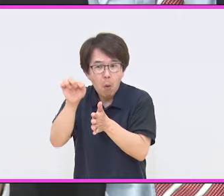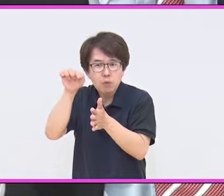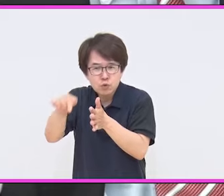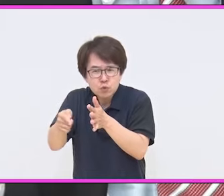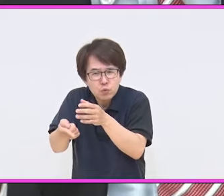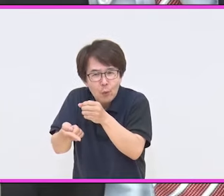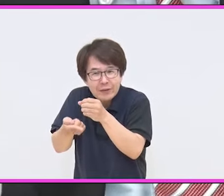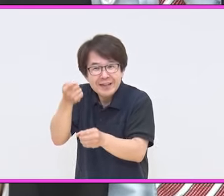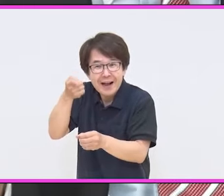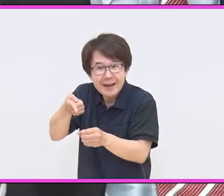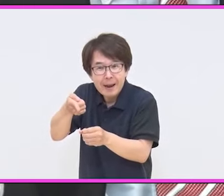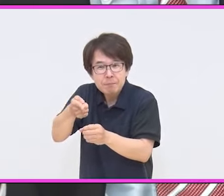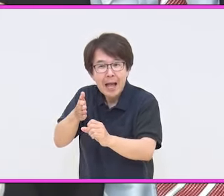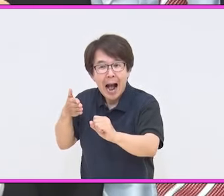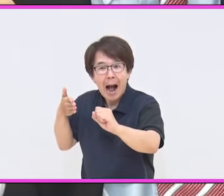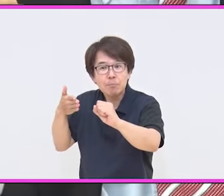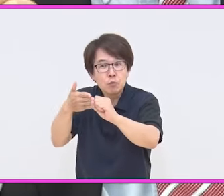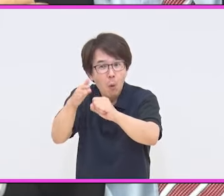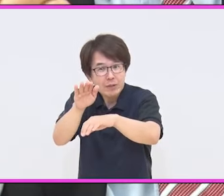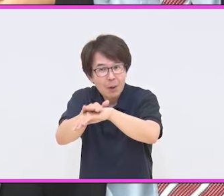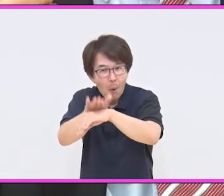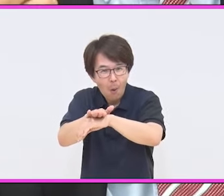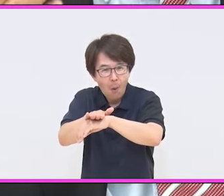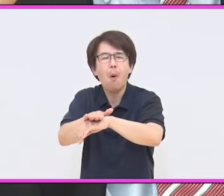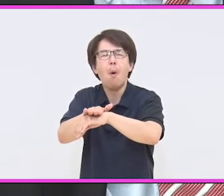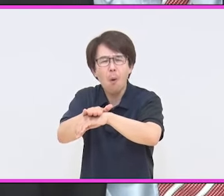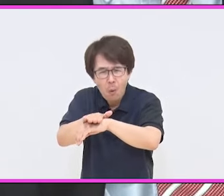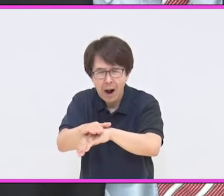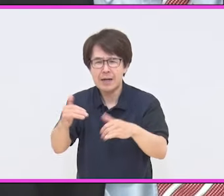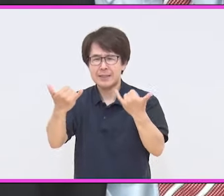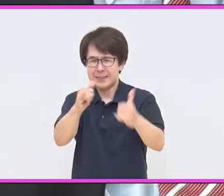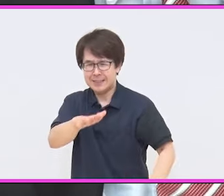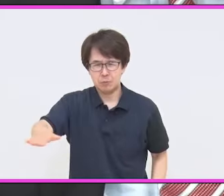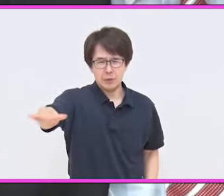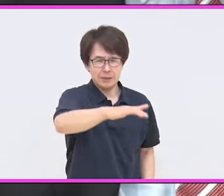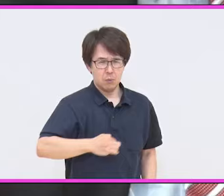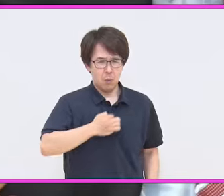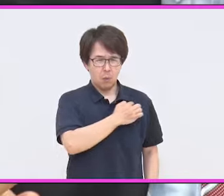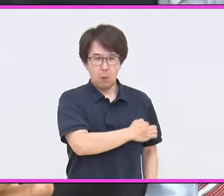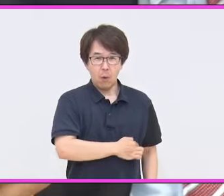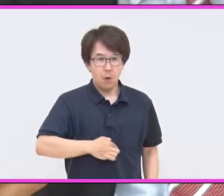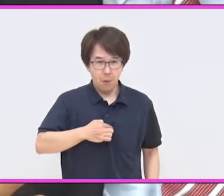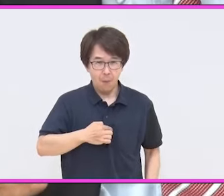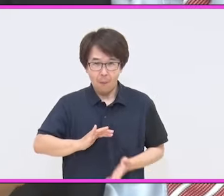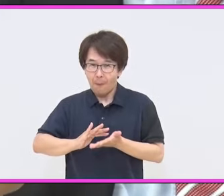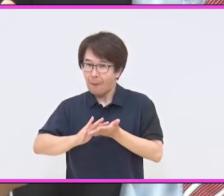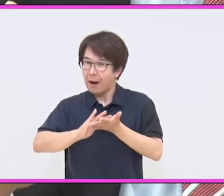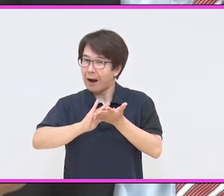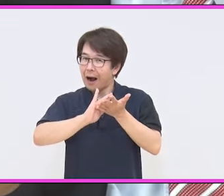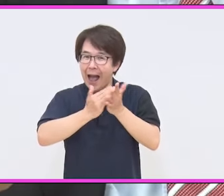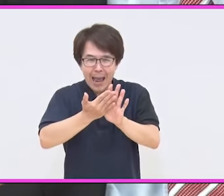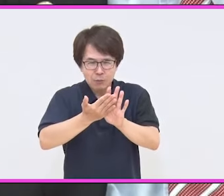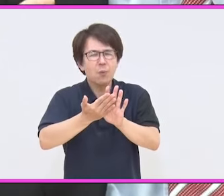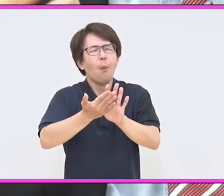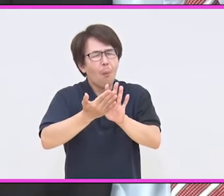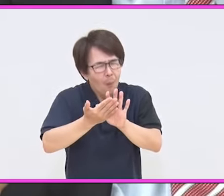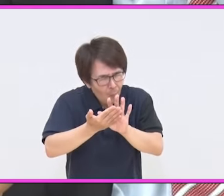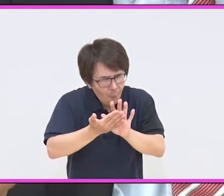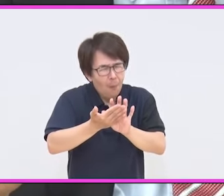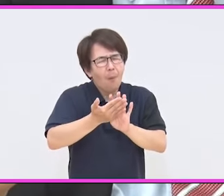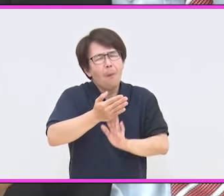り口っていうかアプローチがですね、まあ、非常にこう人々のマインドセットを変えるのに